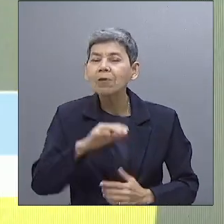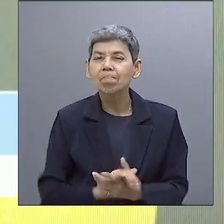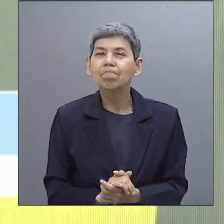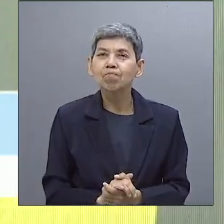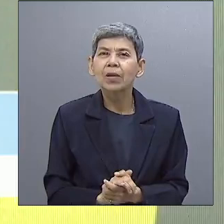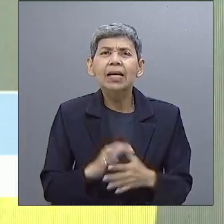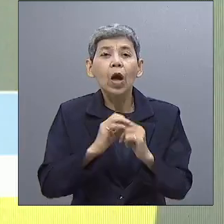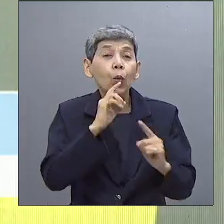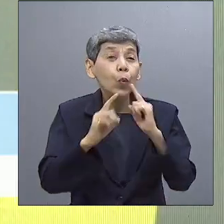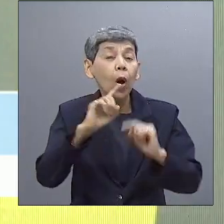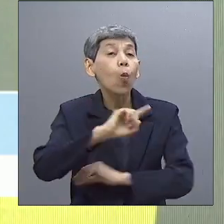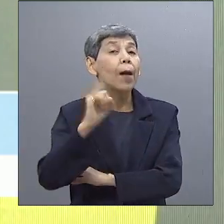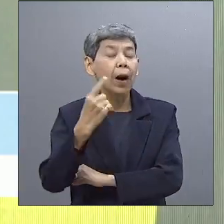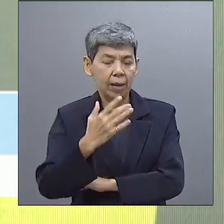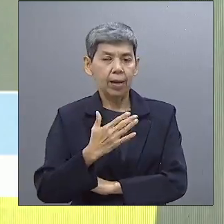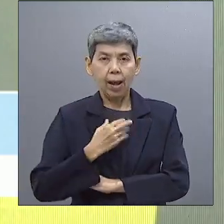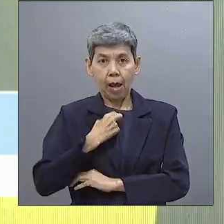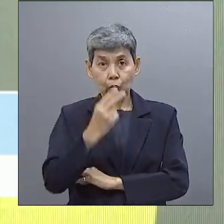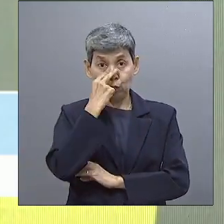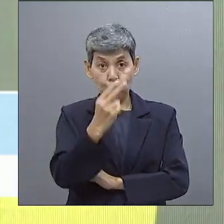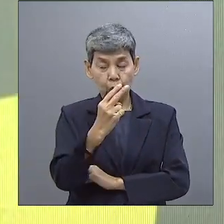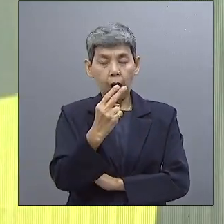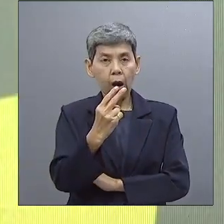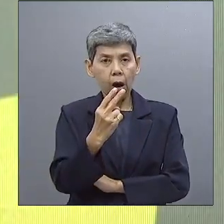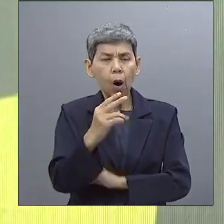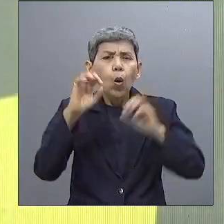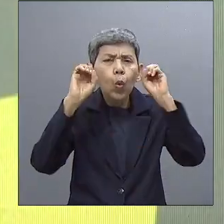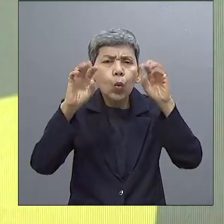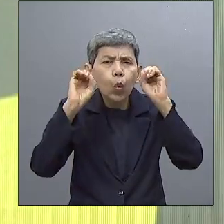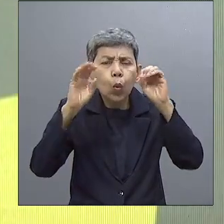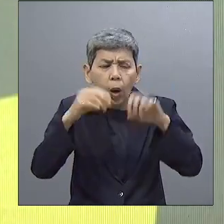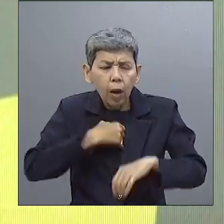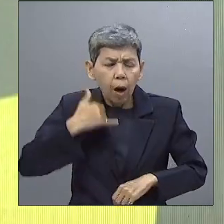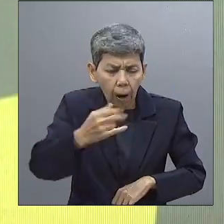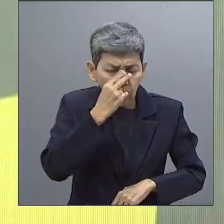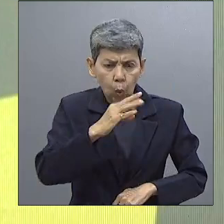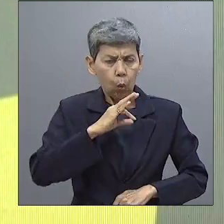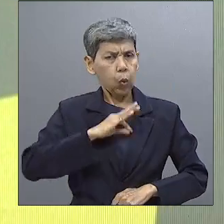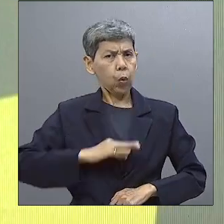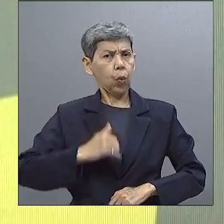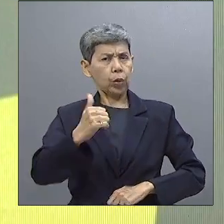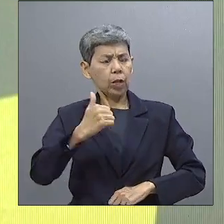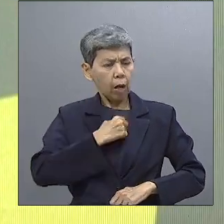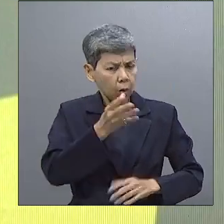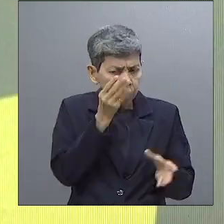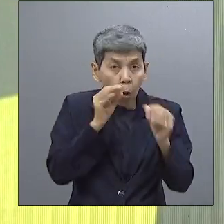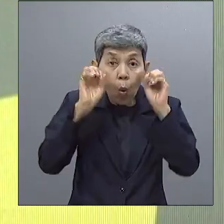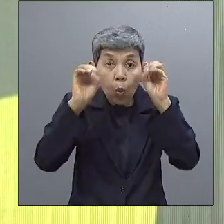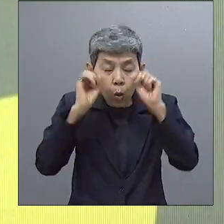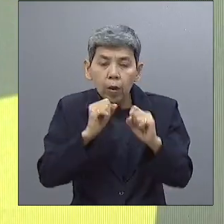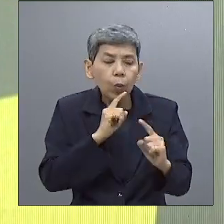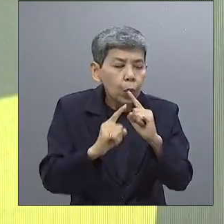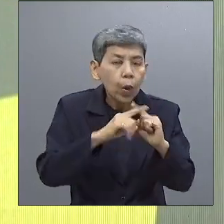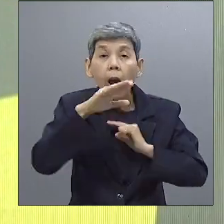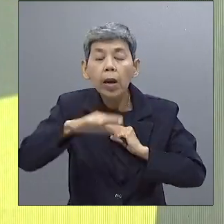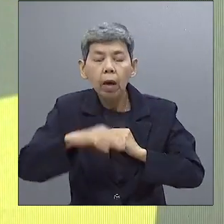เรื่องของคุยกันวันใหม ่ ที่คุณผู้ชมเห็นเมื่อสักครู่นี้เนี่ยผู้ไปและผู้รู้สึกว่าได้พลังบวกเยอะมากสิ่งที่คุณครูเขาสื่อสารออก